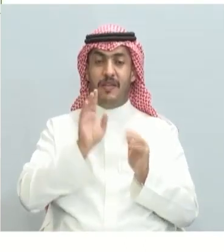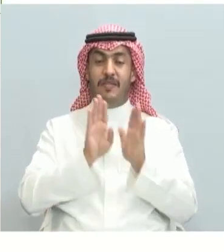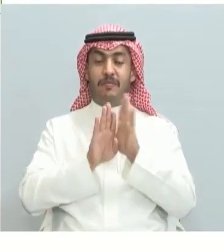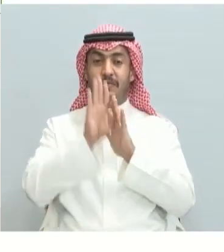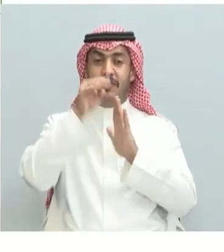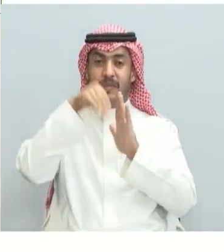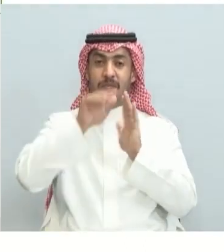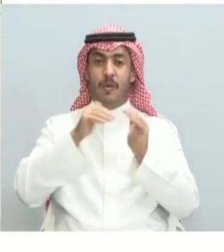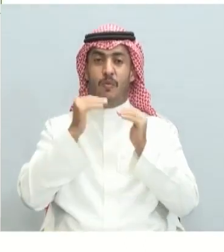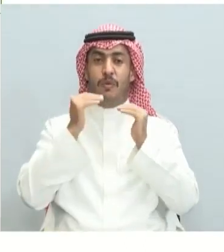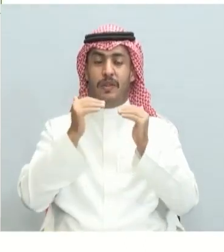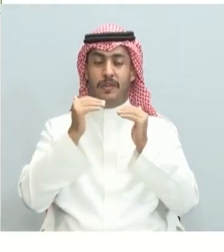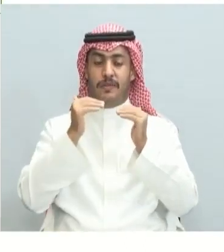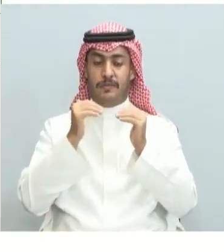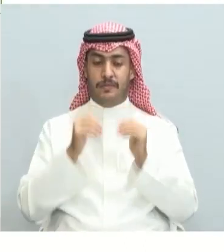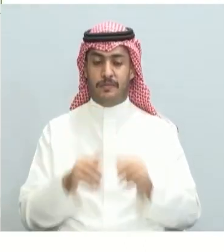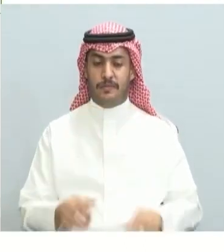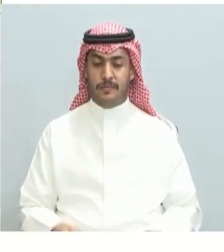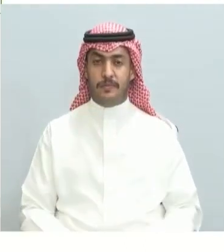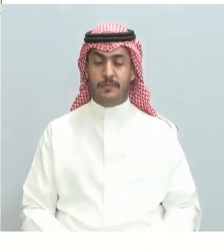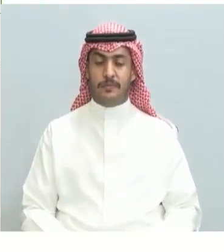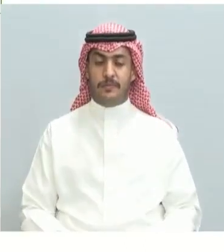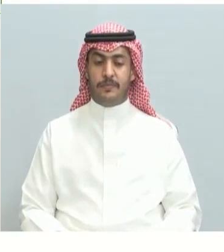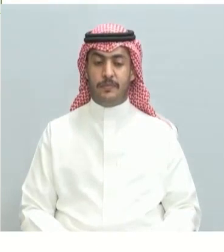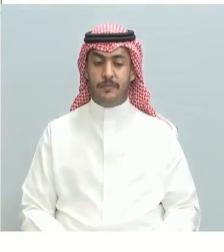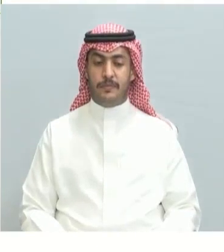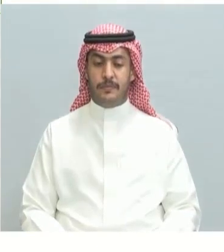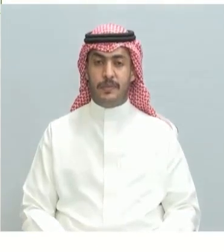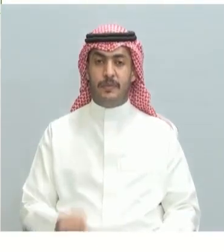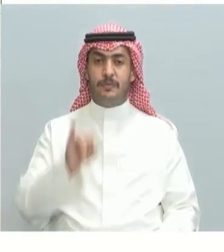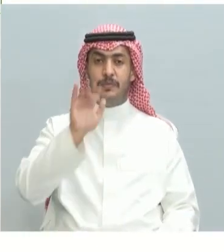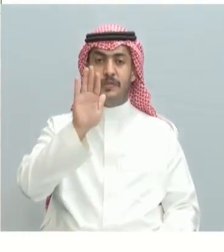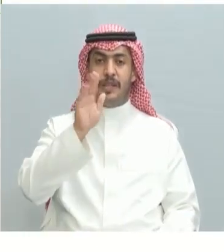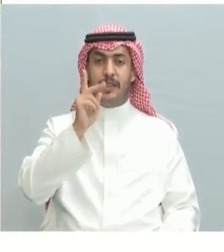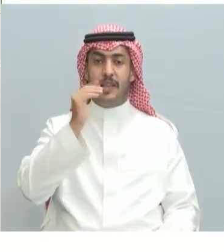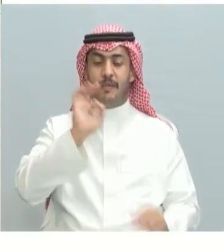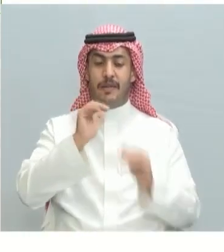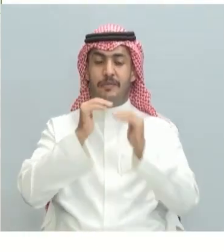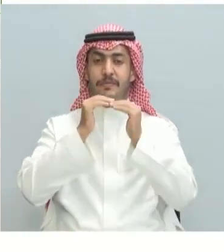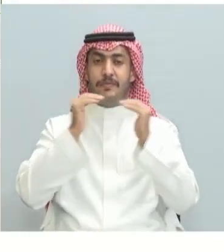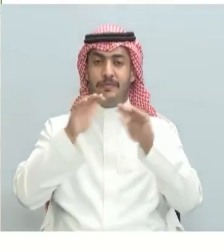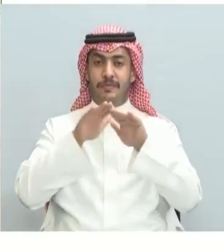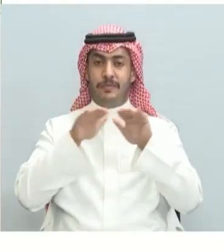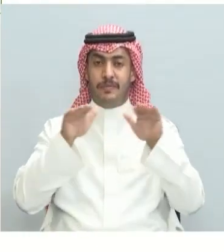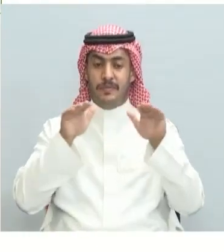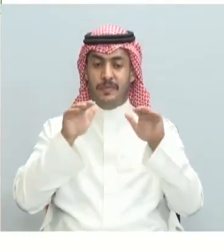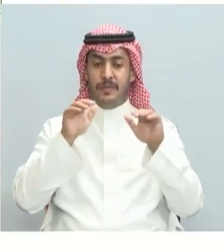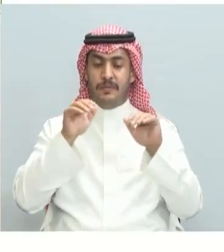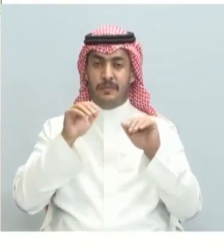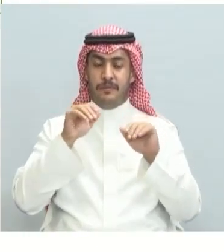س مثالا على المحنى عاد بمنحدر مسطح كيف يحدث المسطح